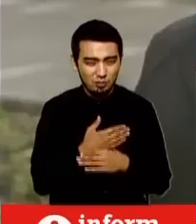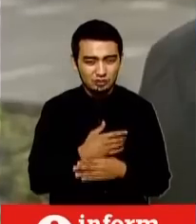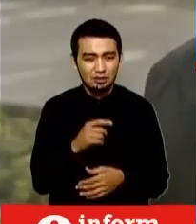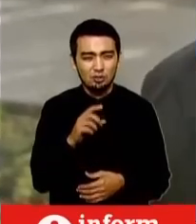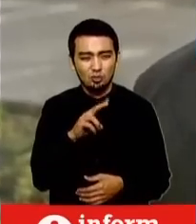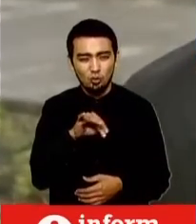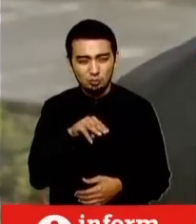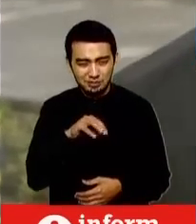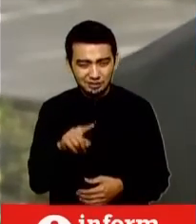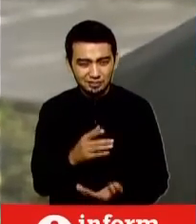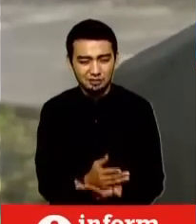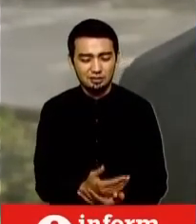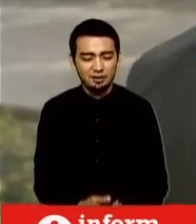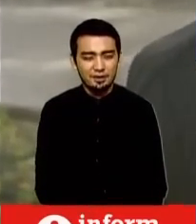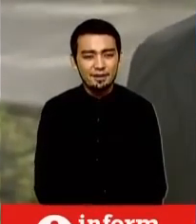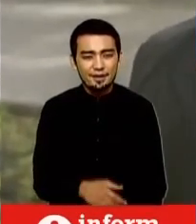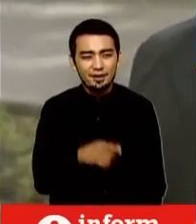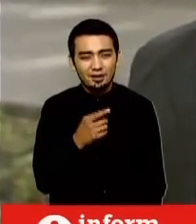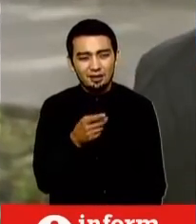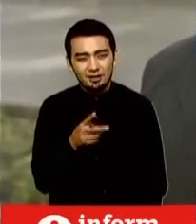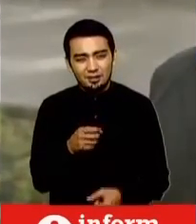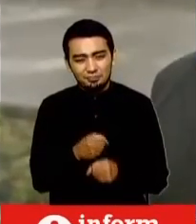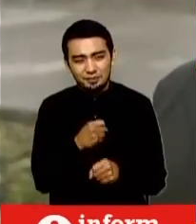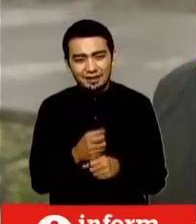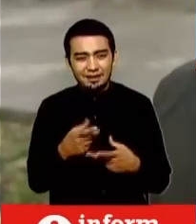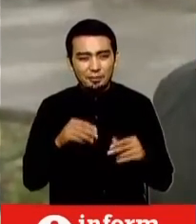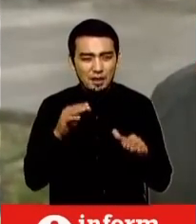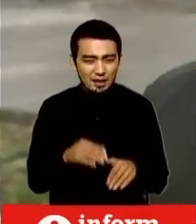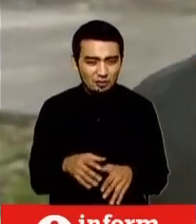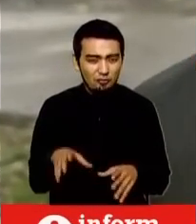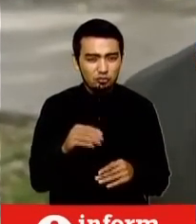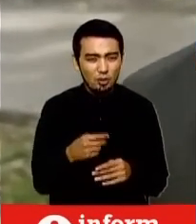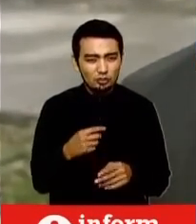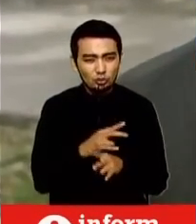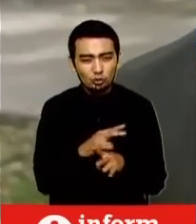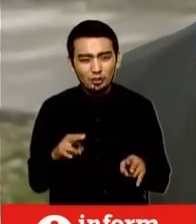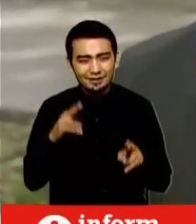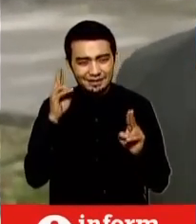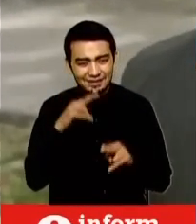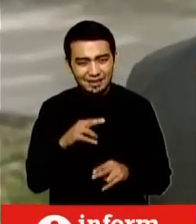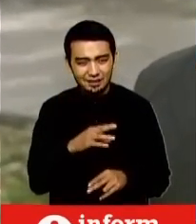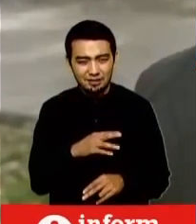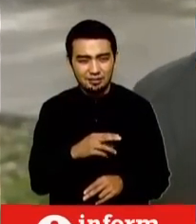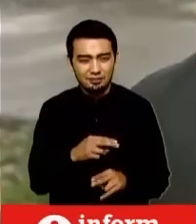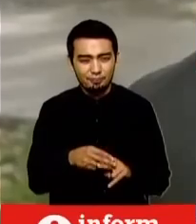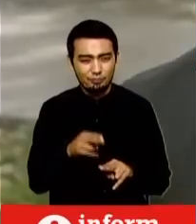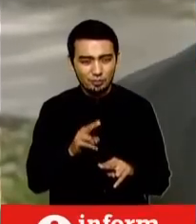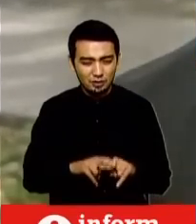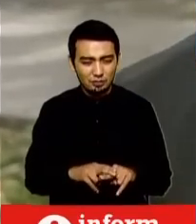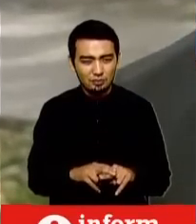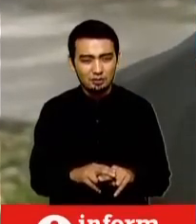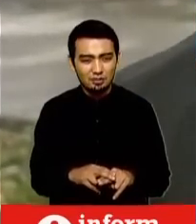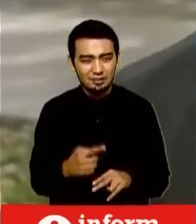қымызымыз. Кім жасалған, немесе оны, қайда жасалған оның барлығымыз, ешкім білмейміз ғой. Сол